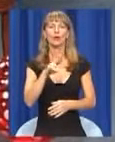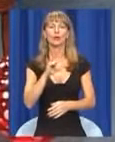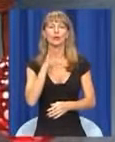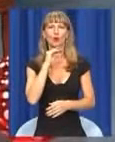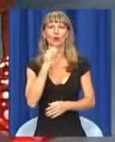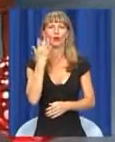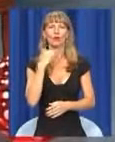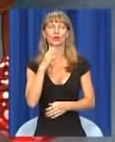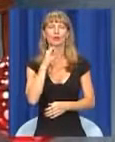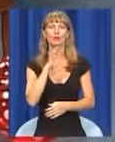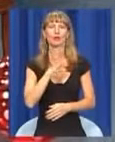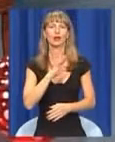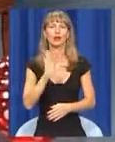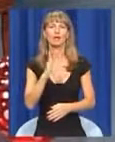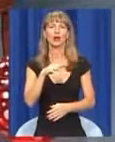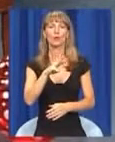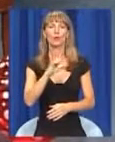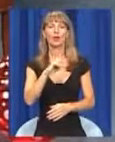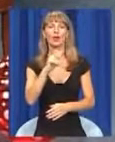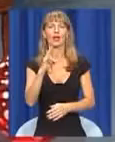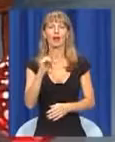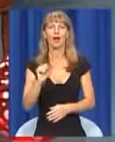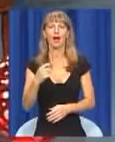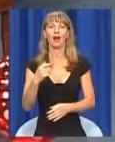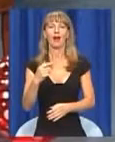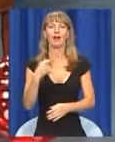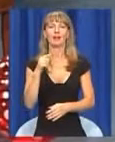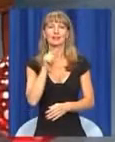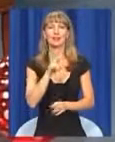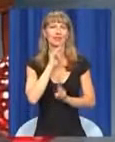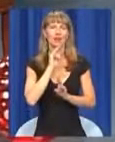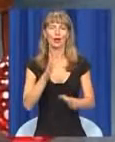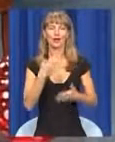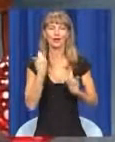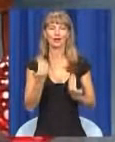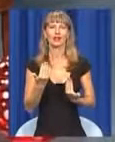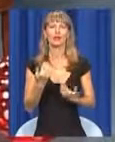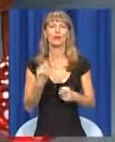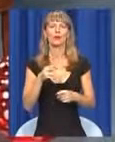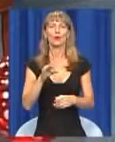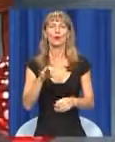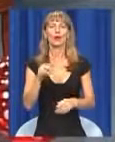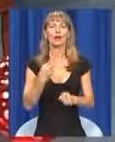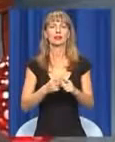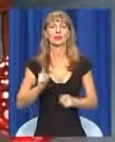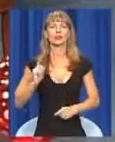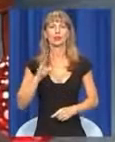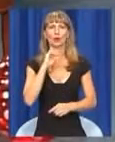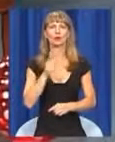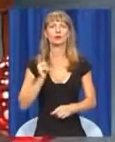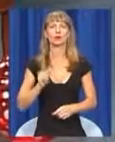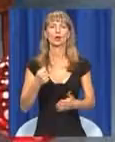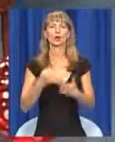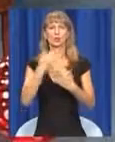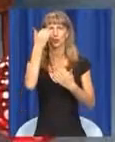Це коли навіть собака була в Мюнхені, а ти не був. Дуже-дуже такий ліричний відступ. Щоправда, по самій породі своїй, це сторожові собаки. І насправді